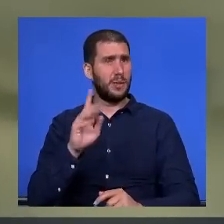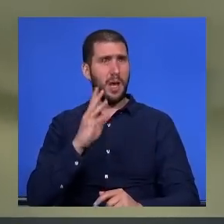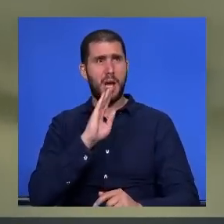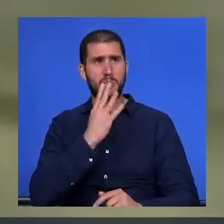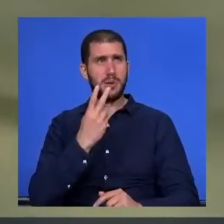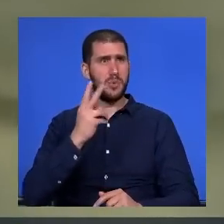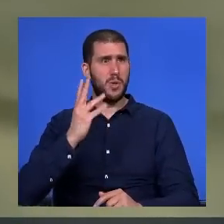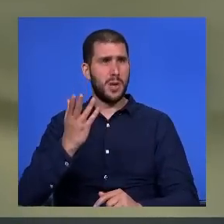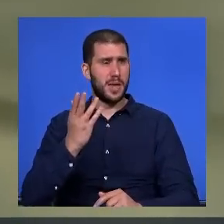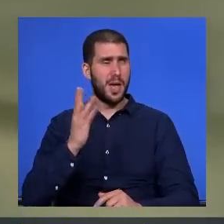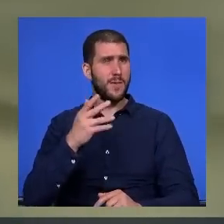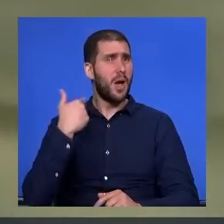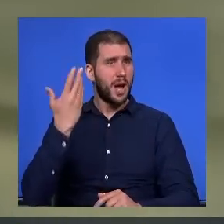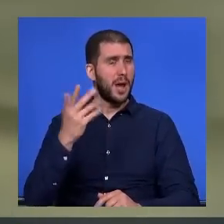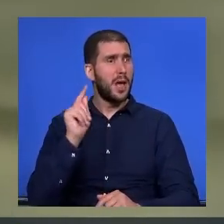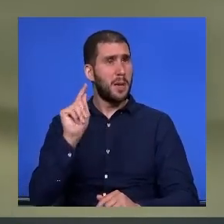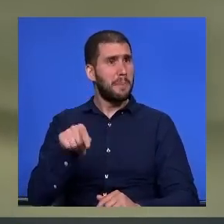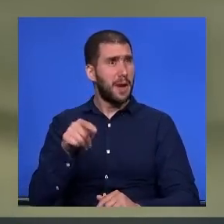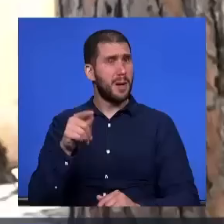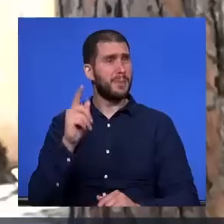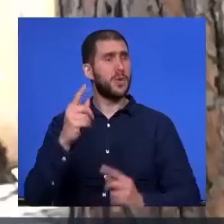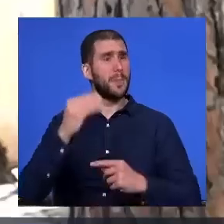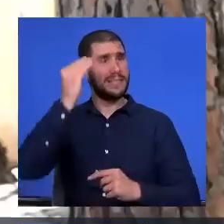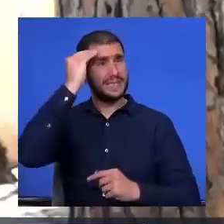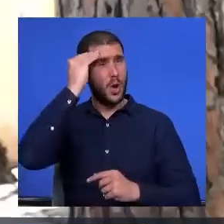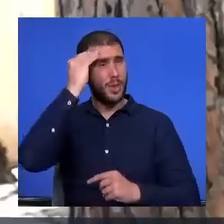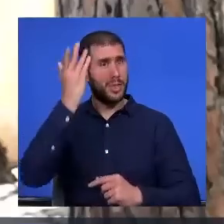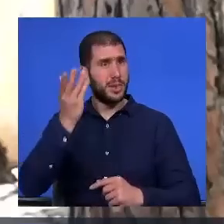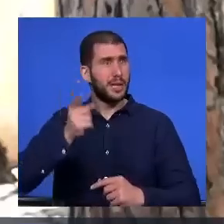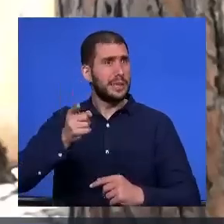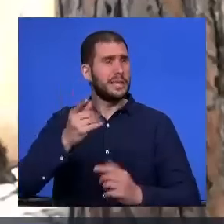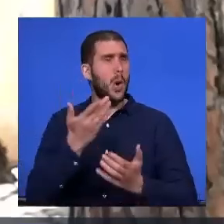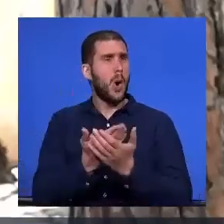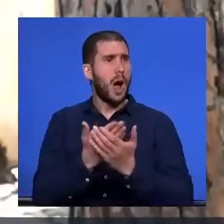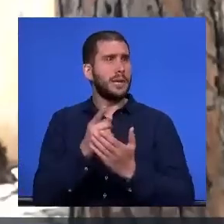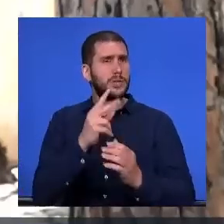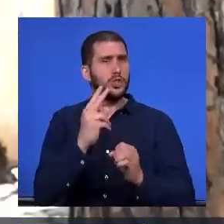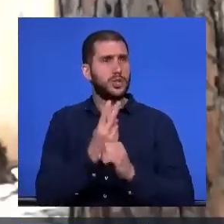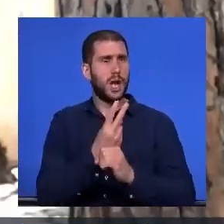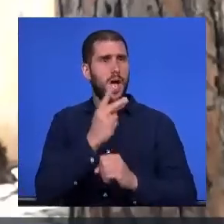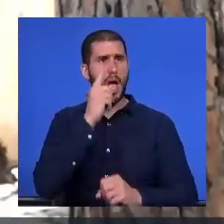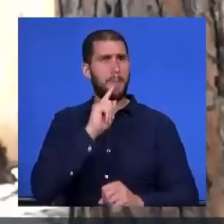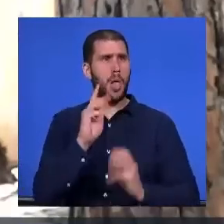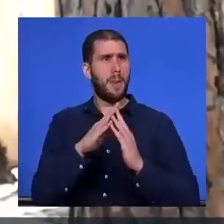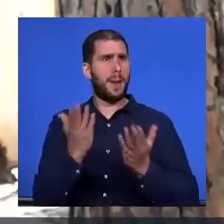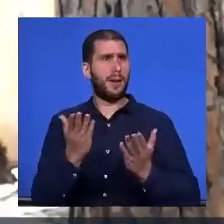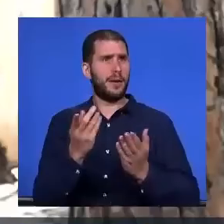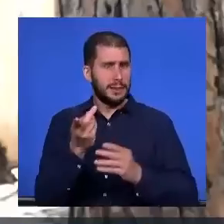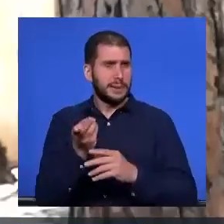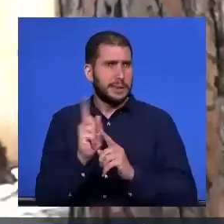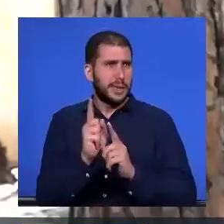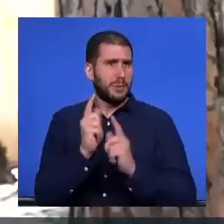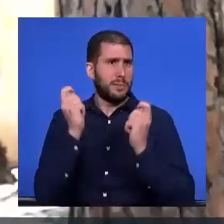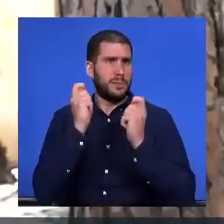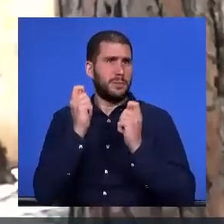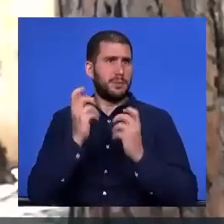יותר אפילו אחרי. כל מה שאנחנו הולכים לשם בכזה יום הזיכרון והזכרה, אז כאילו זה ההוכחה, כאילו זה השגרה שאבא לא בבית, אז כאילו זה